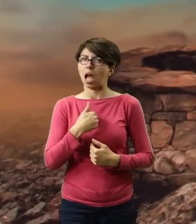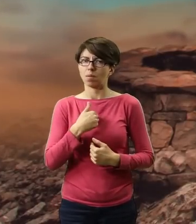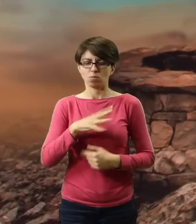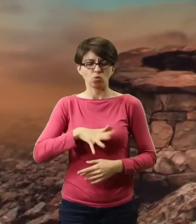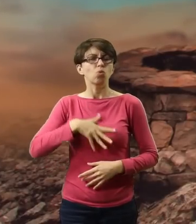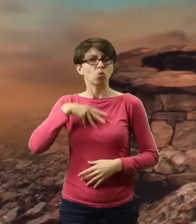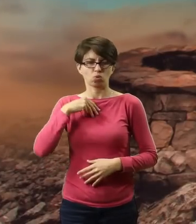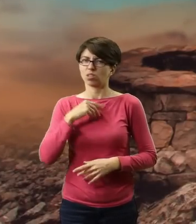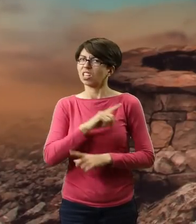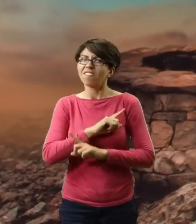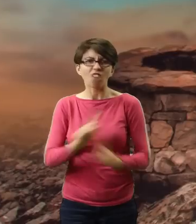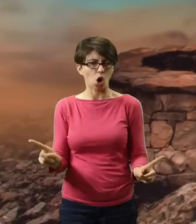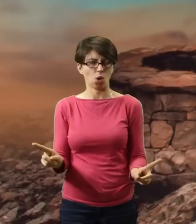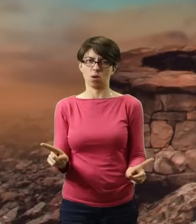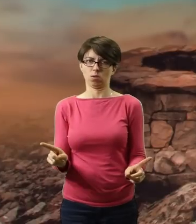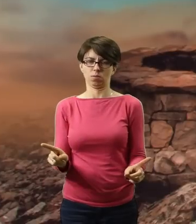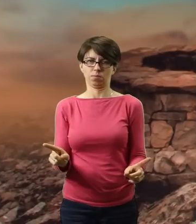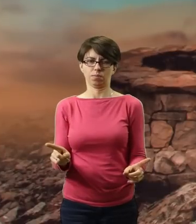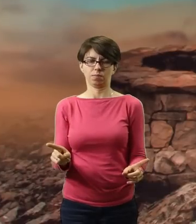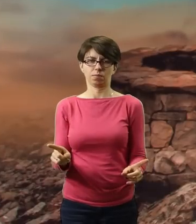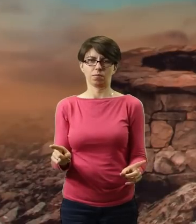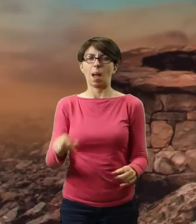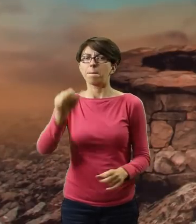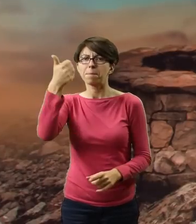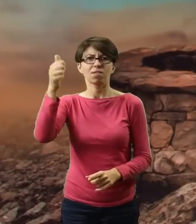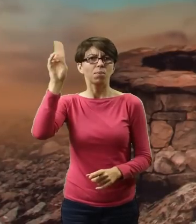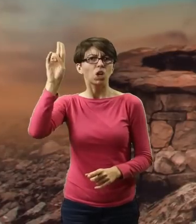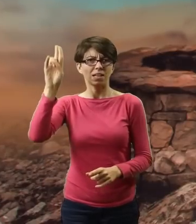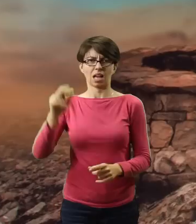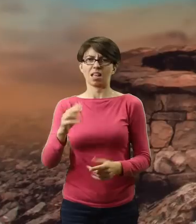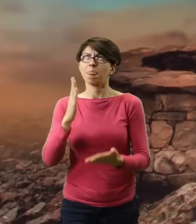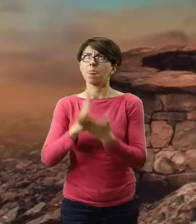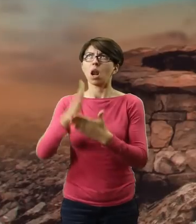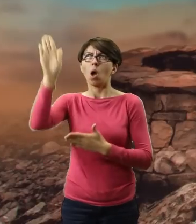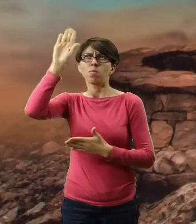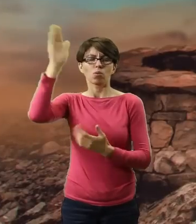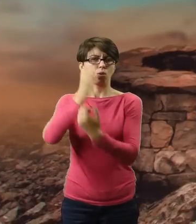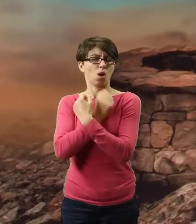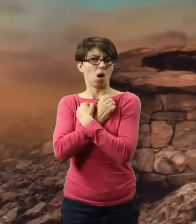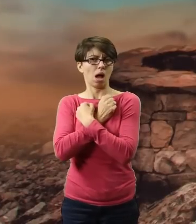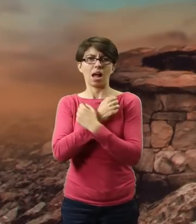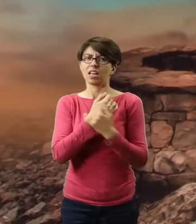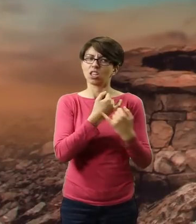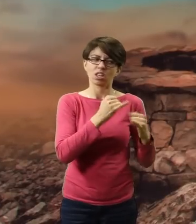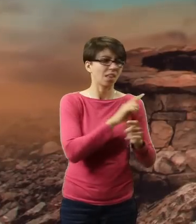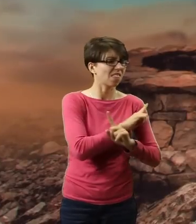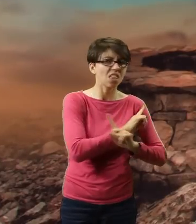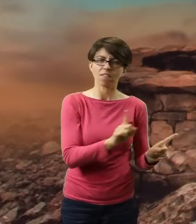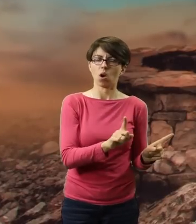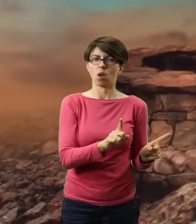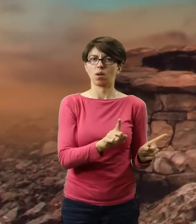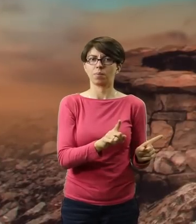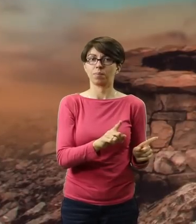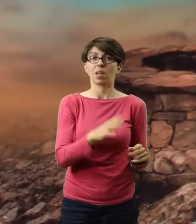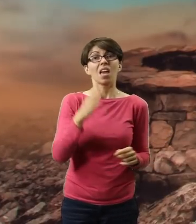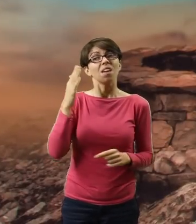pierwszego Przykazania jest niedopuszczalne i mówię to świadomie wiedząc też że są księża jak